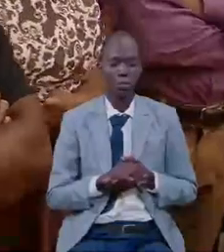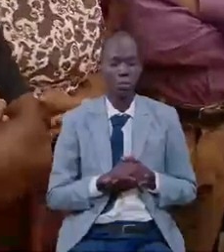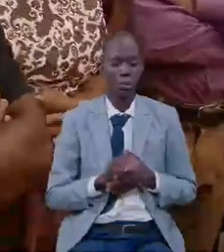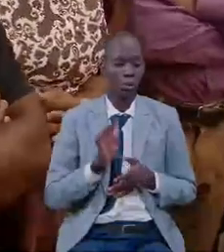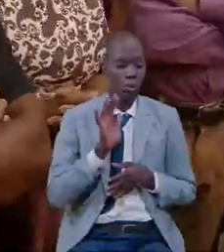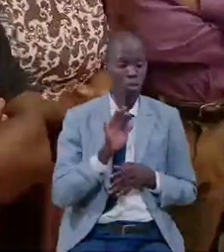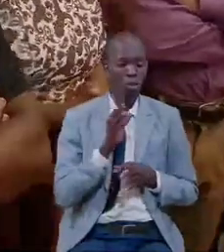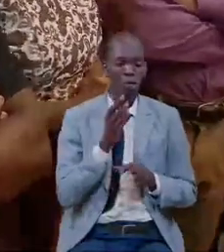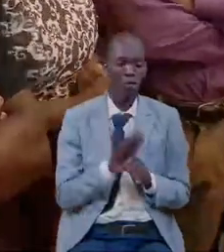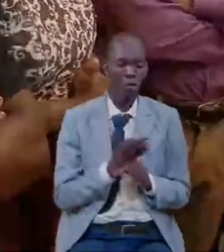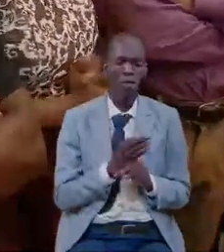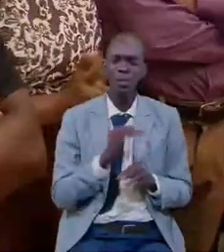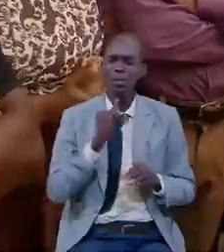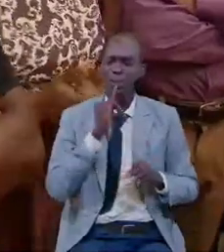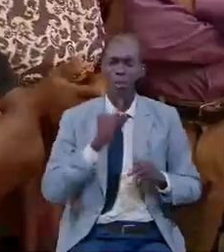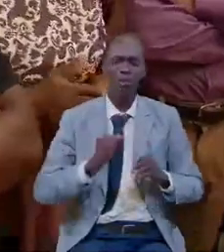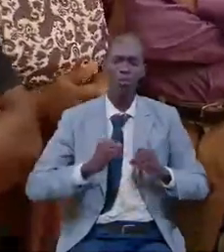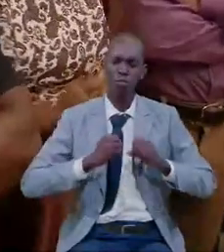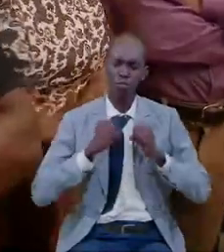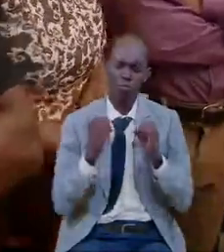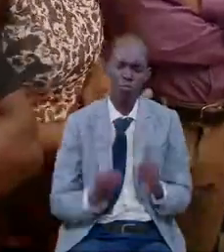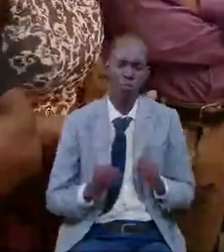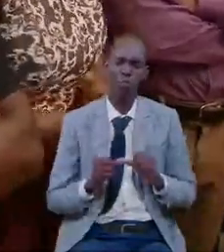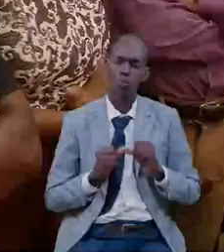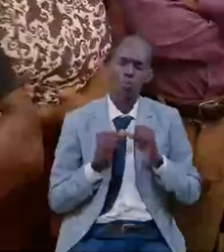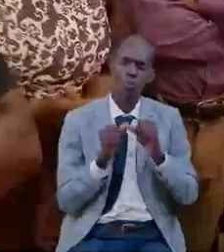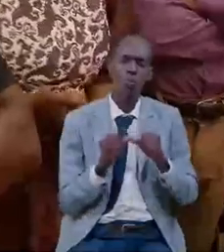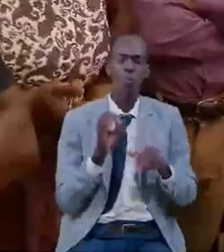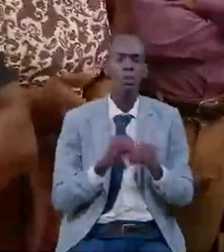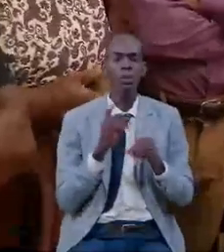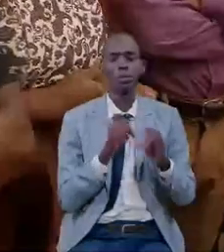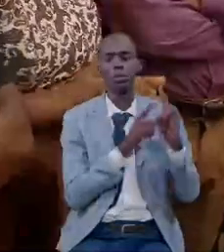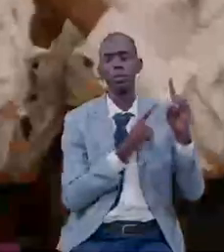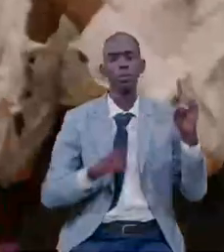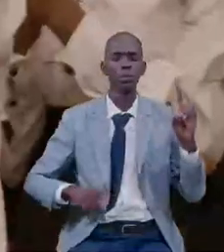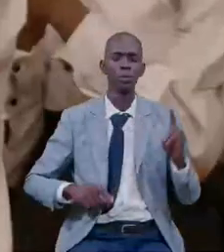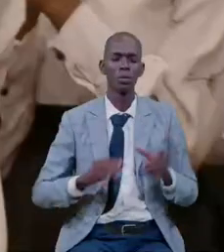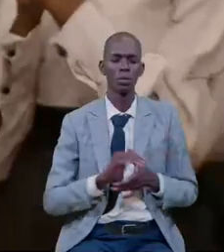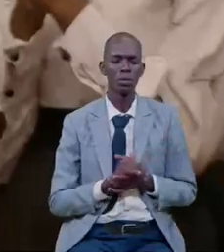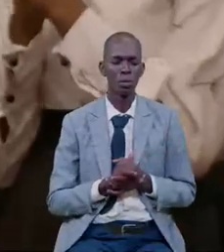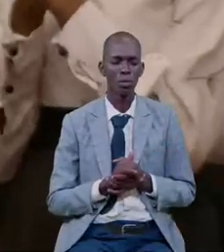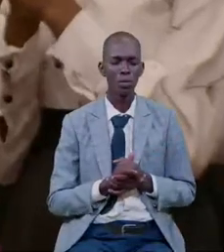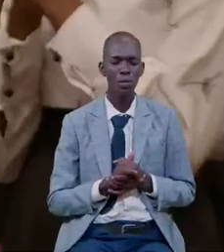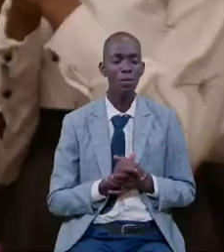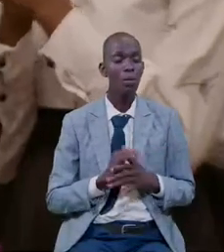de vous, votre voix est ferme dans le Seigneur.